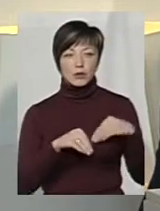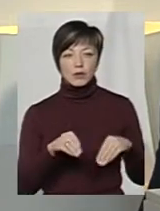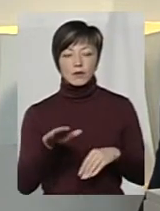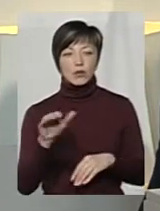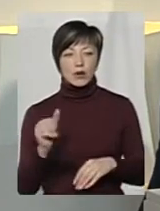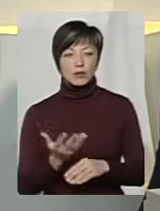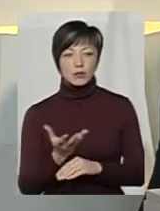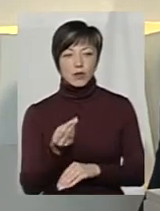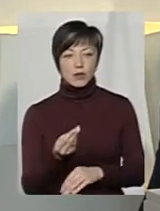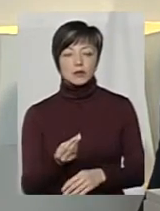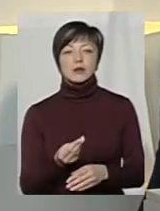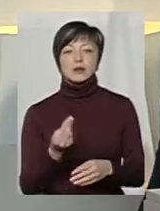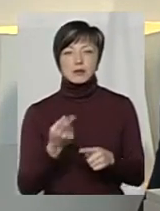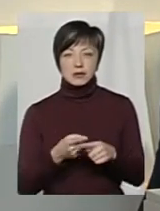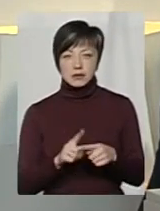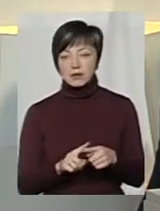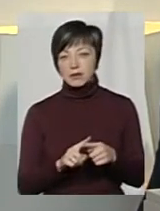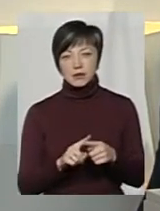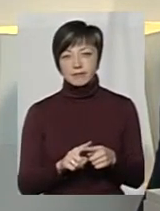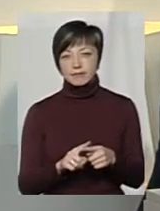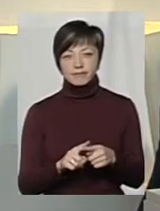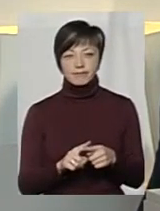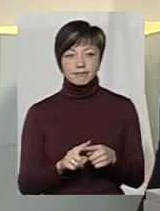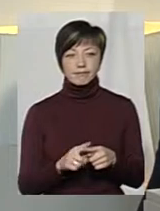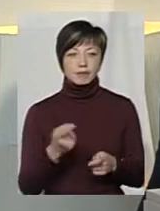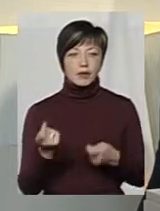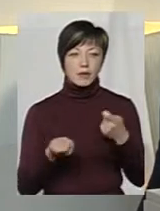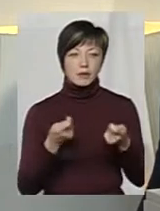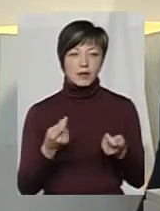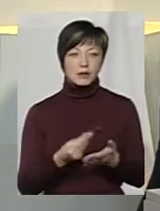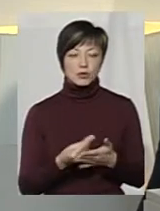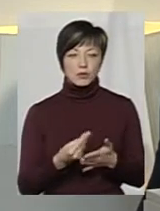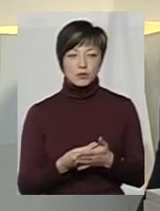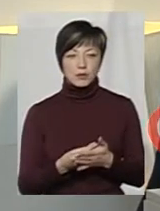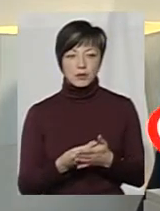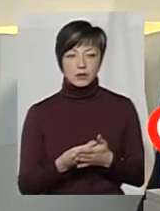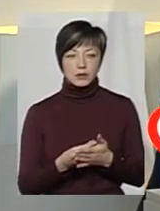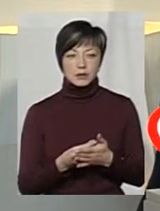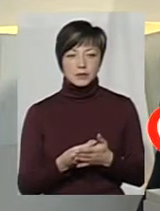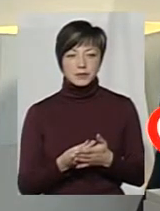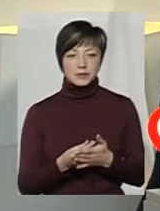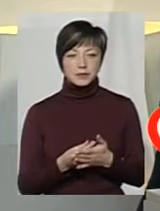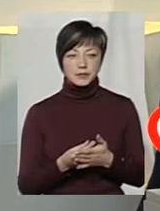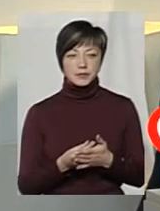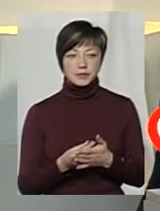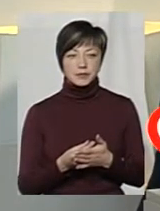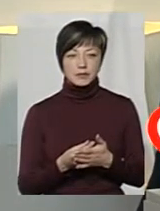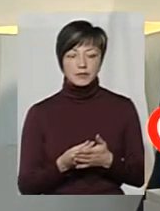орендної плати вони сплачують. Ну, це абсолютно, ну, такі невеликі кошти,